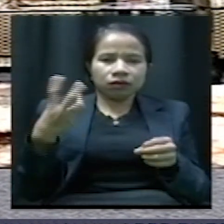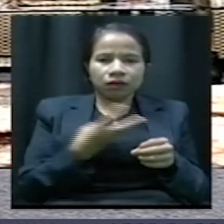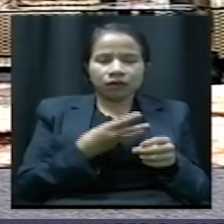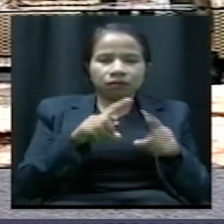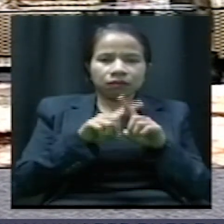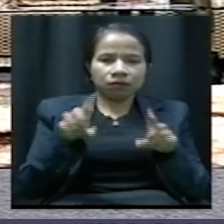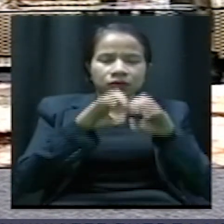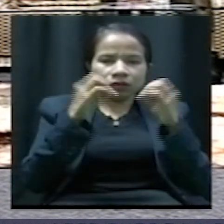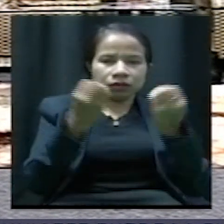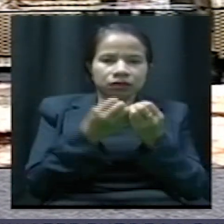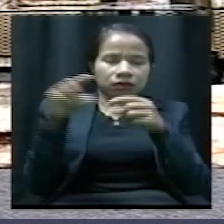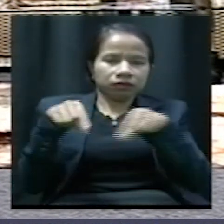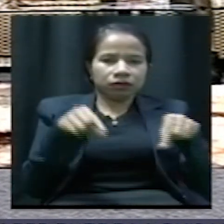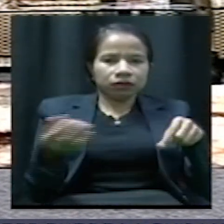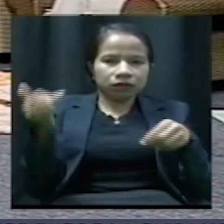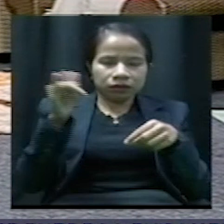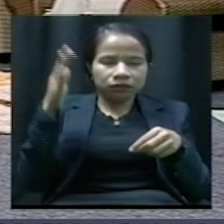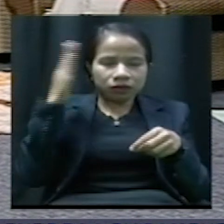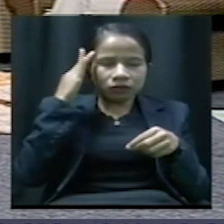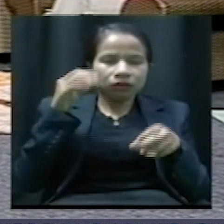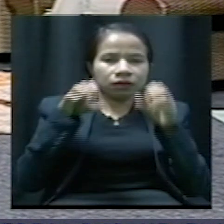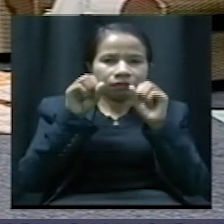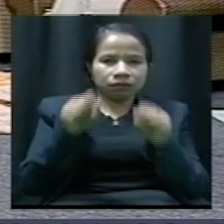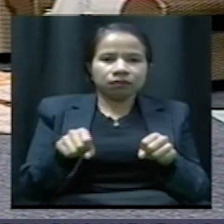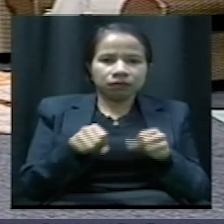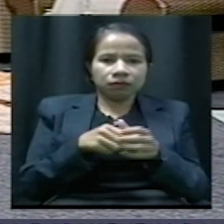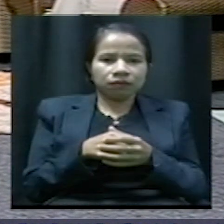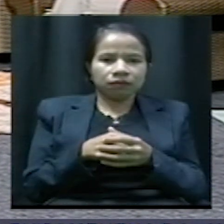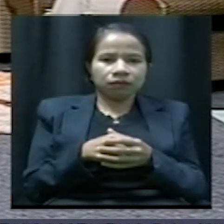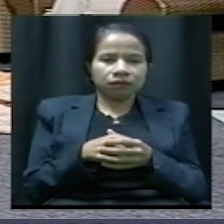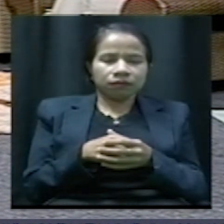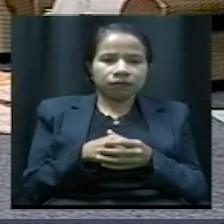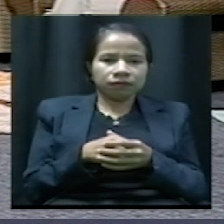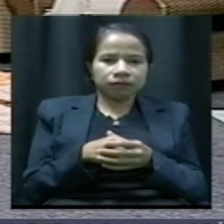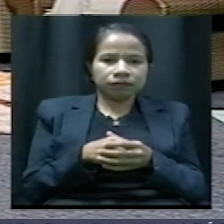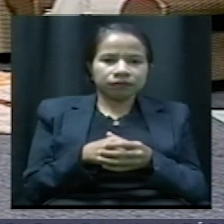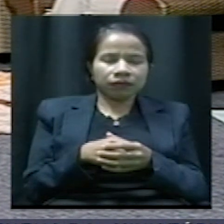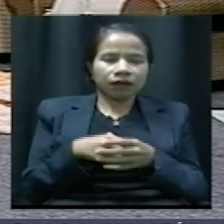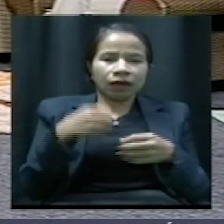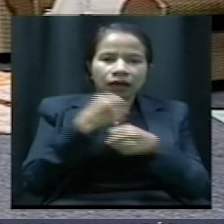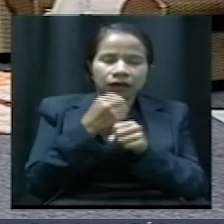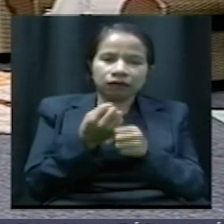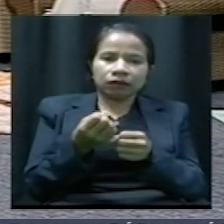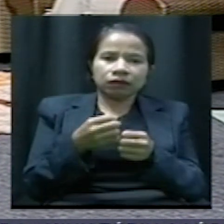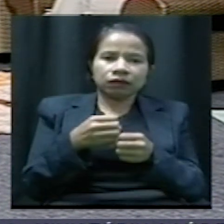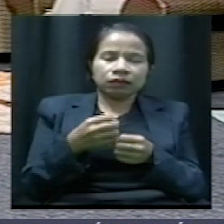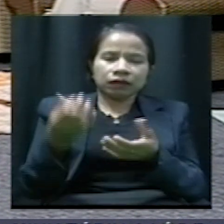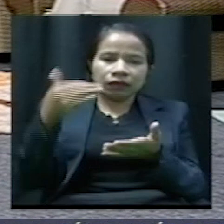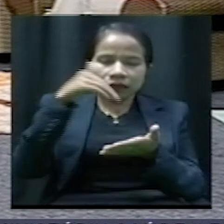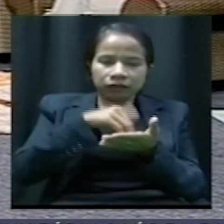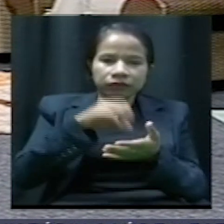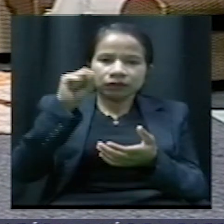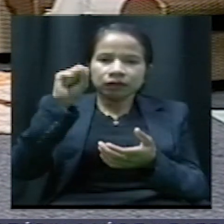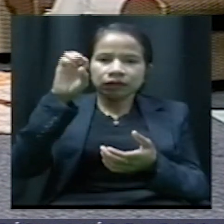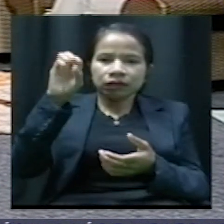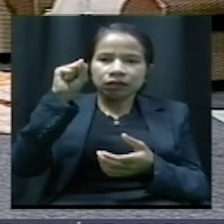nasaone organisation deficiency remo sama in kata se bele quando halo fali census ne amine rekomendasaun